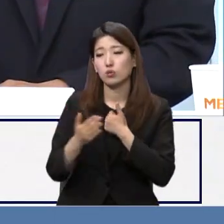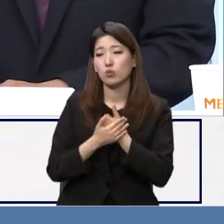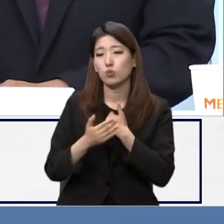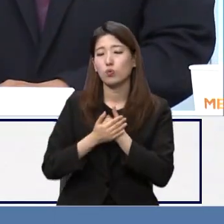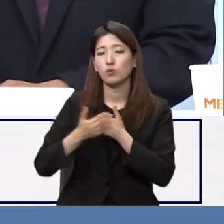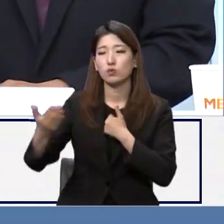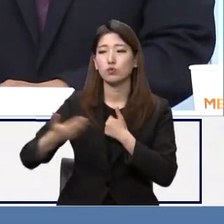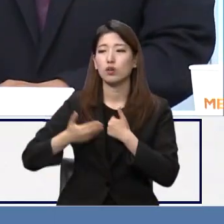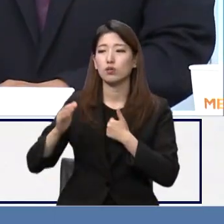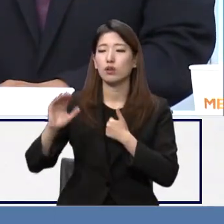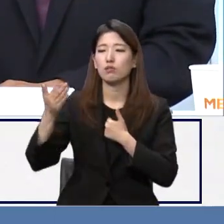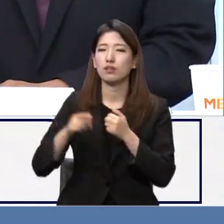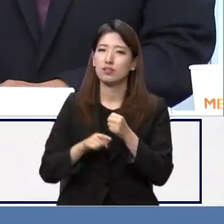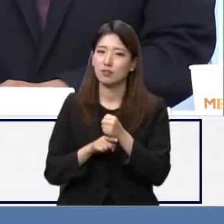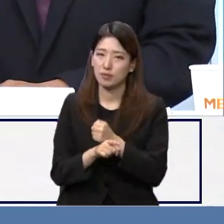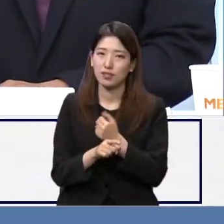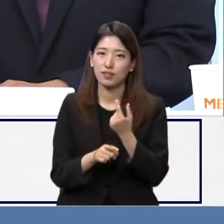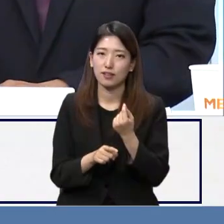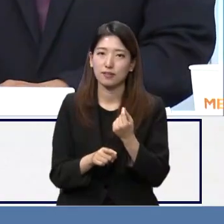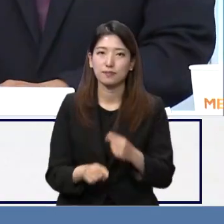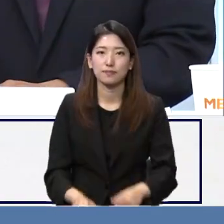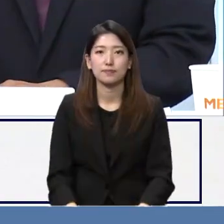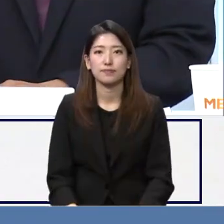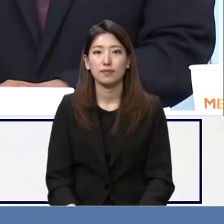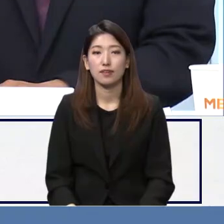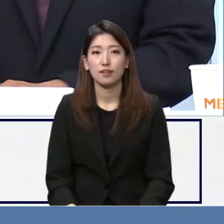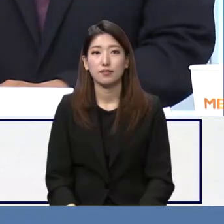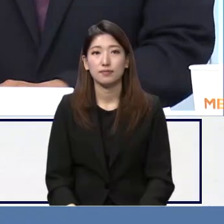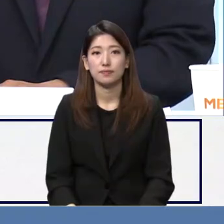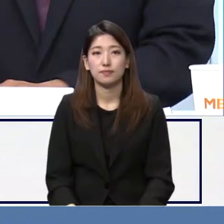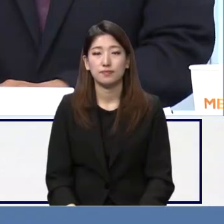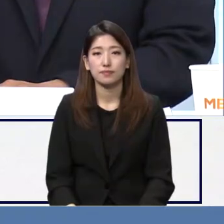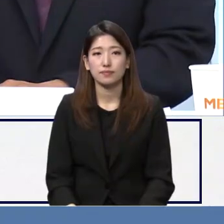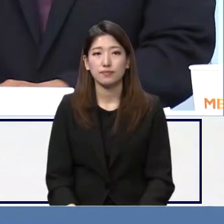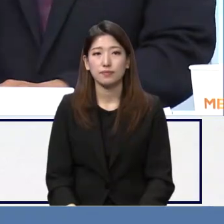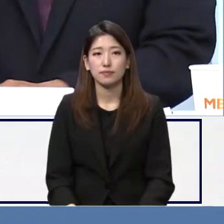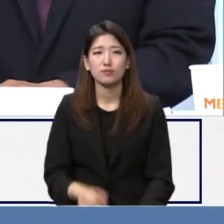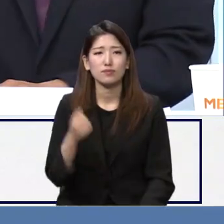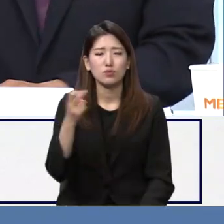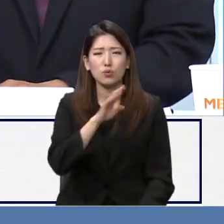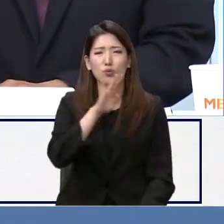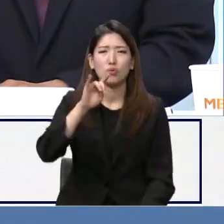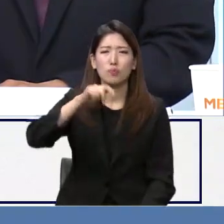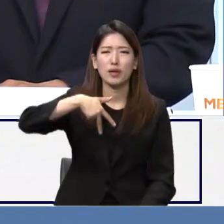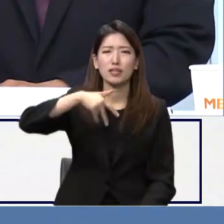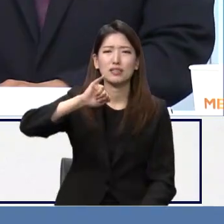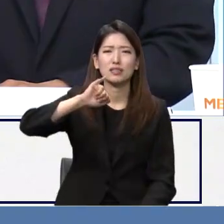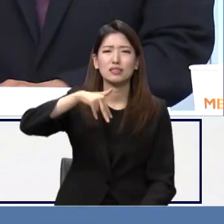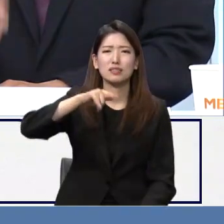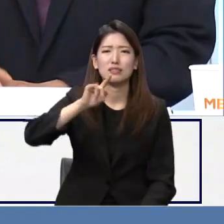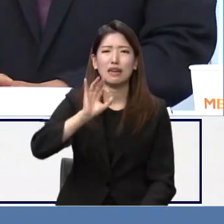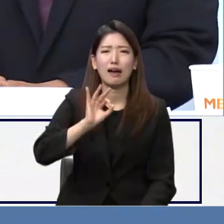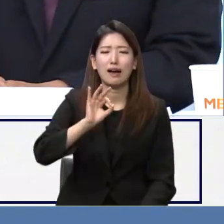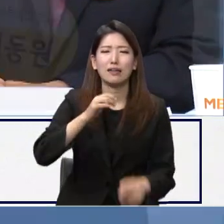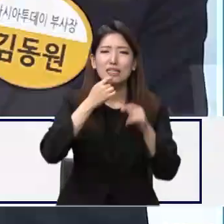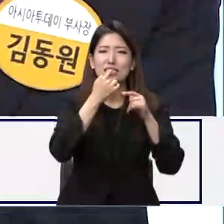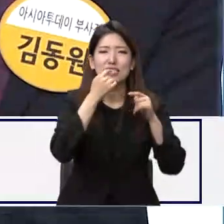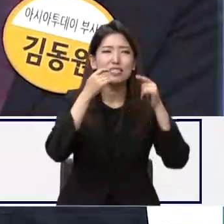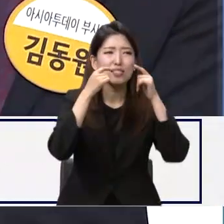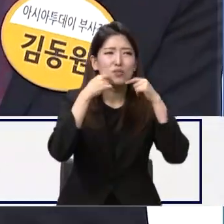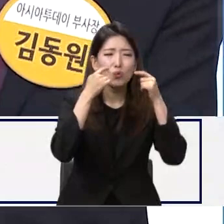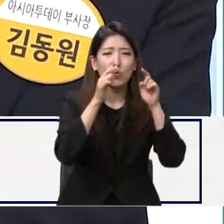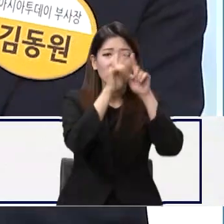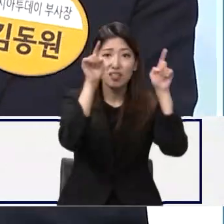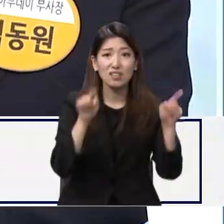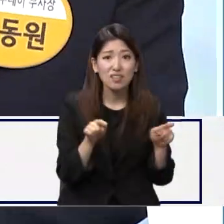얘기를 하지 않았을까 싶은 생각이 들고요 예 한마 또 저 뭐 유모를 얘기하자면 글쎄요 자꾸 백지장이 저는 백치라는 그 생각이